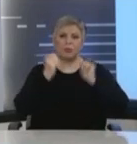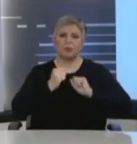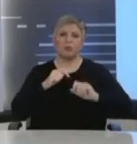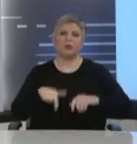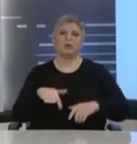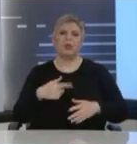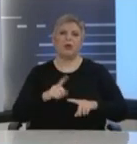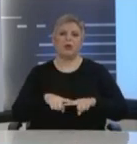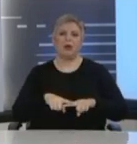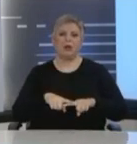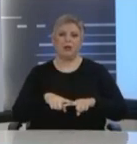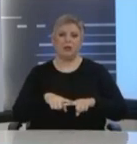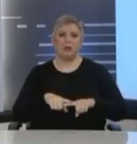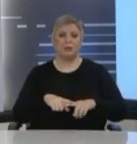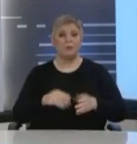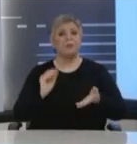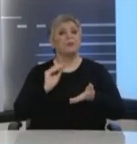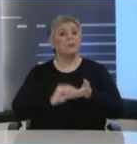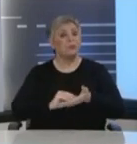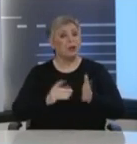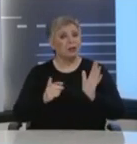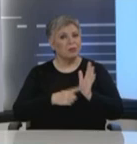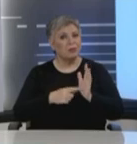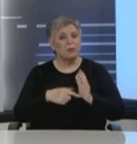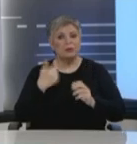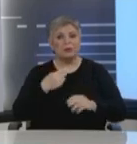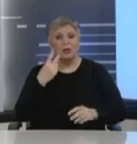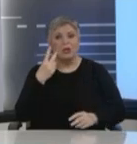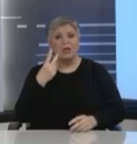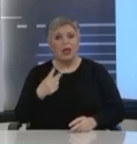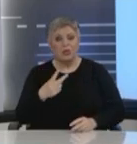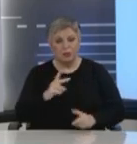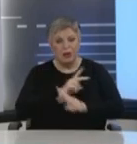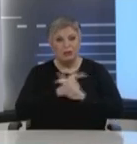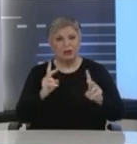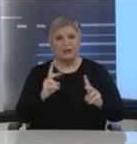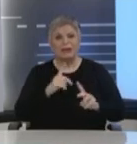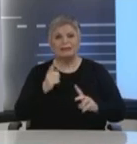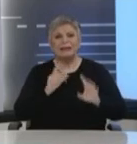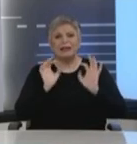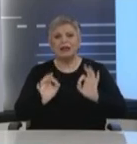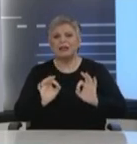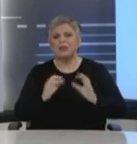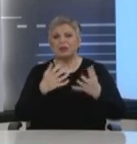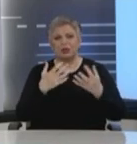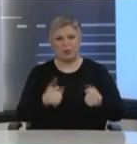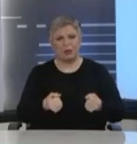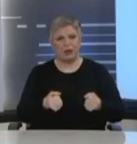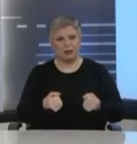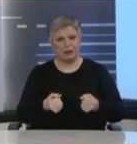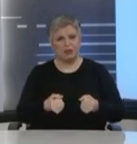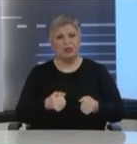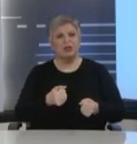Επίσης, επειδή πρέπει εκτός από την πλήρη διαλεύκανση της υπόθεσης να δούμε επί της ουσίας το θέμα σε ό,τι αφορά